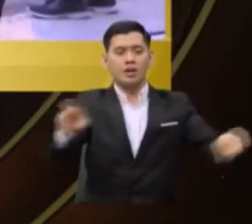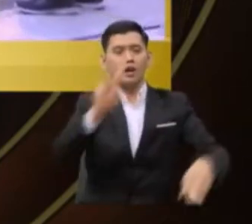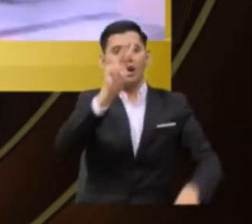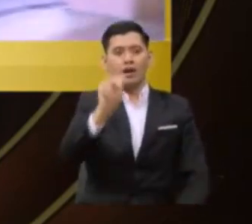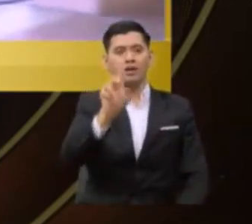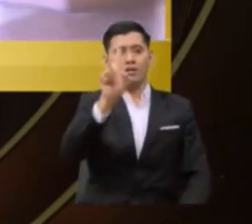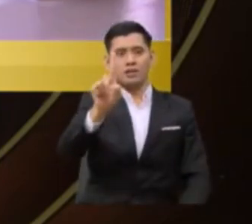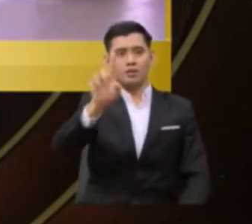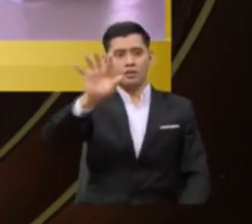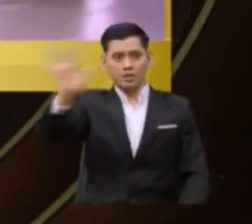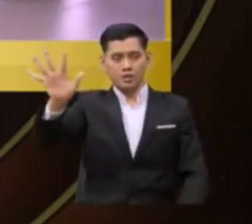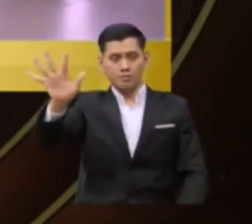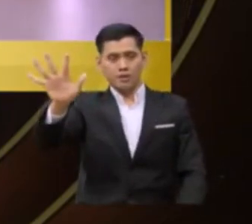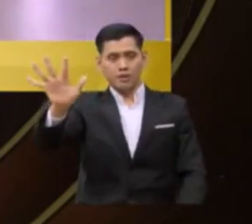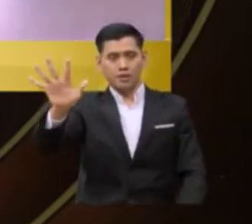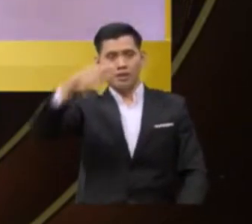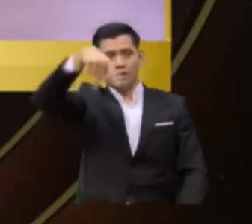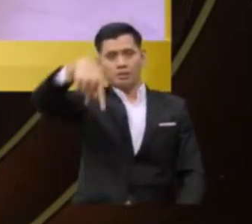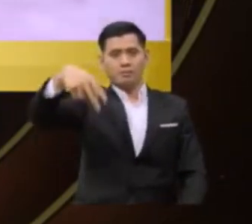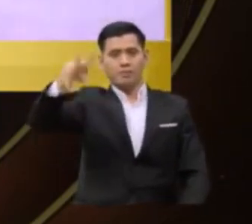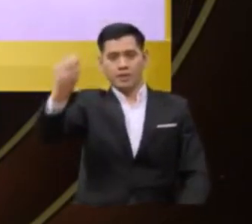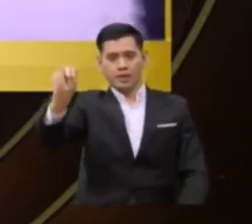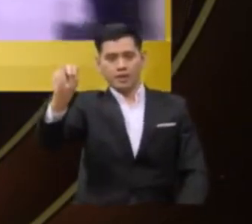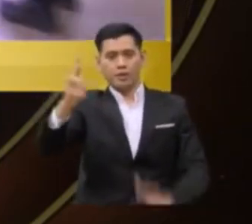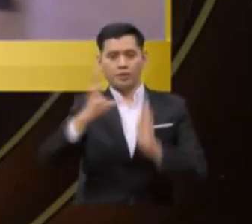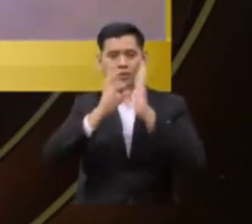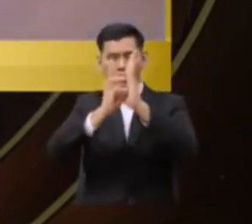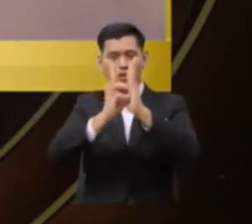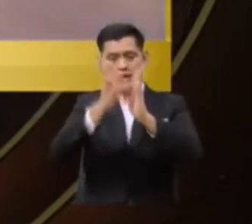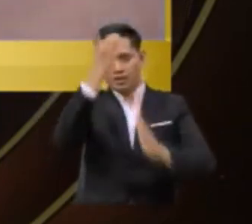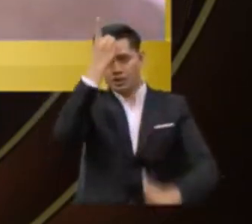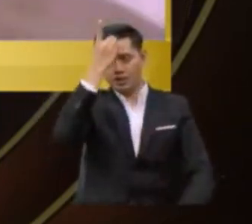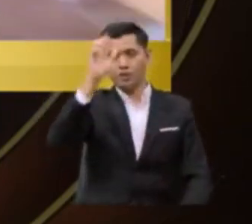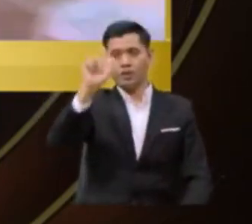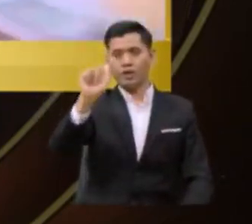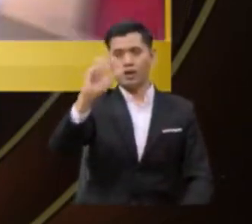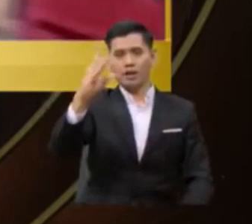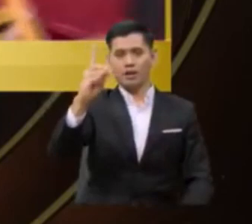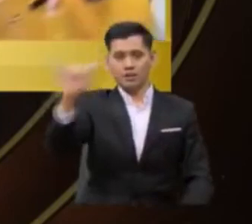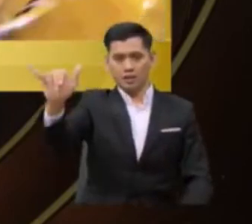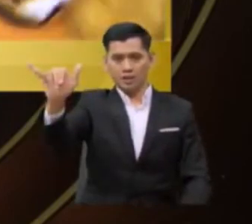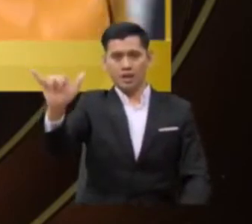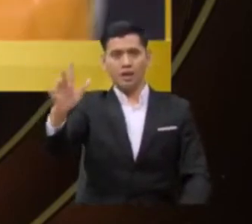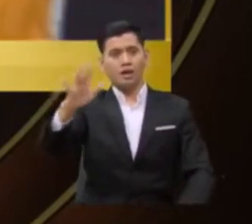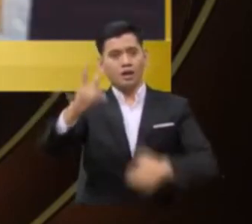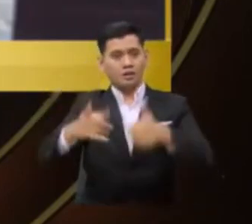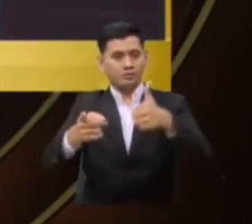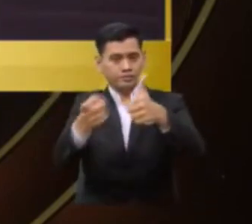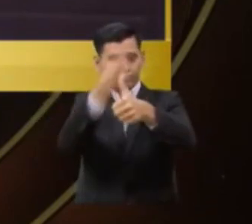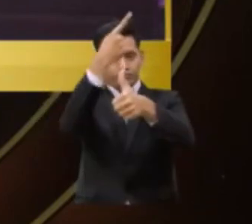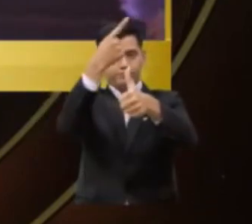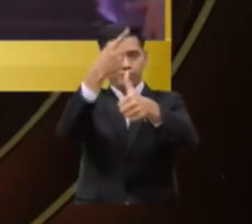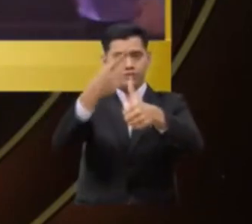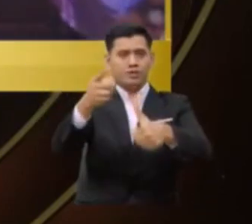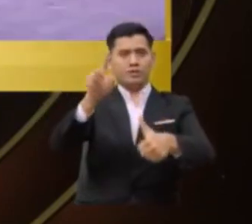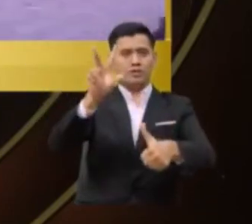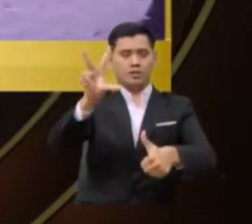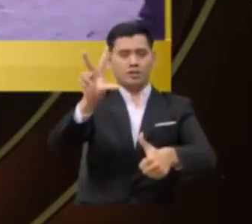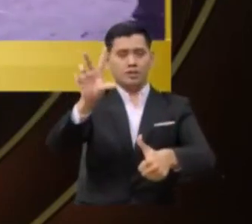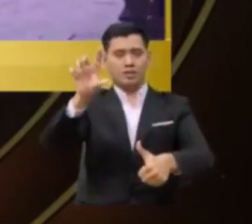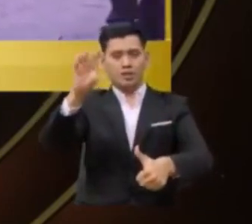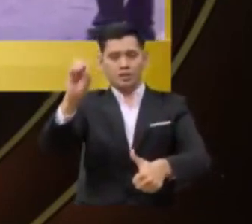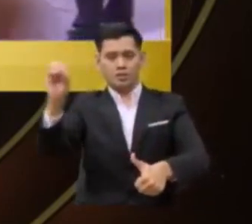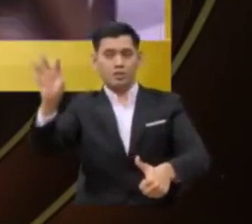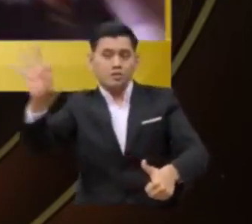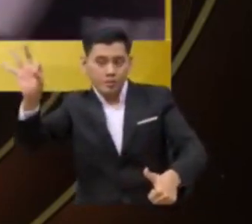N15 Juwaseh Perikatan Nasional PN yang diwakili Dato' Aidin Shazli Sheath mendahului dengan 3,100 undi